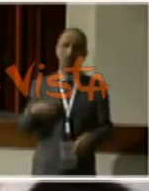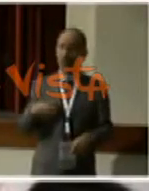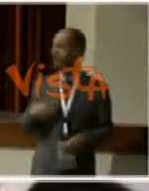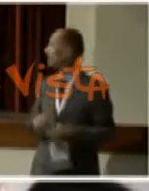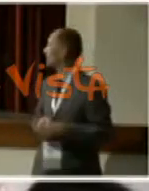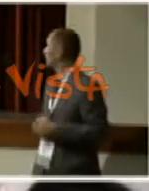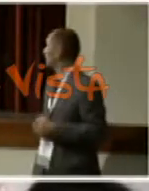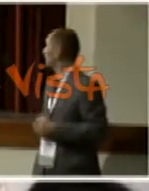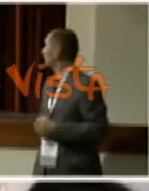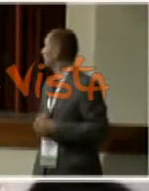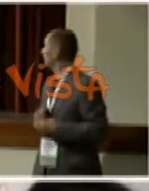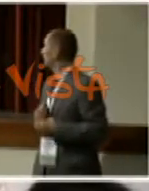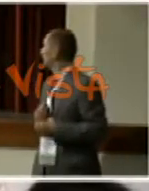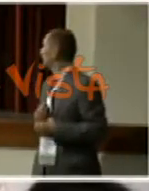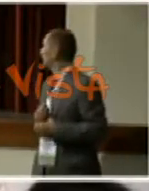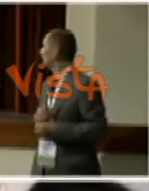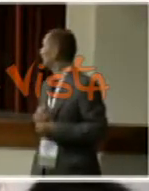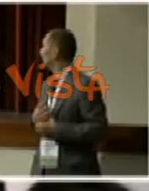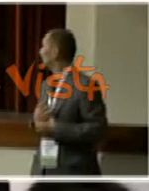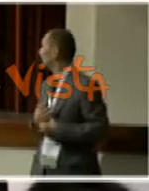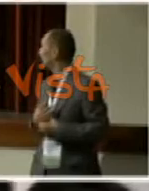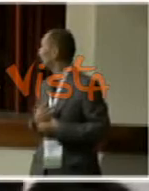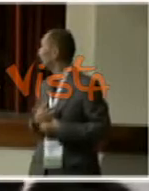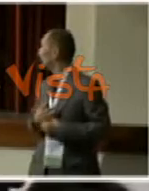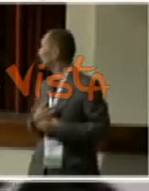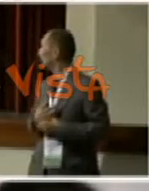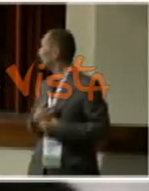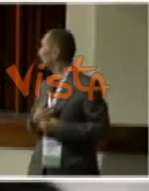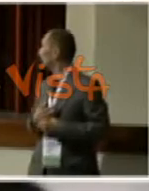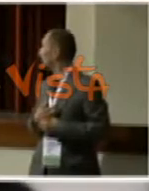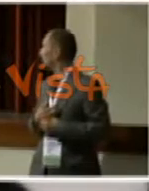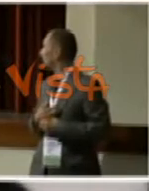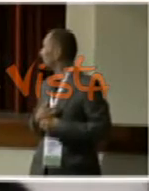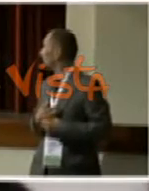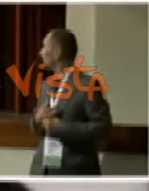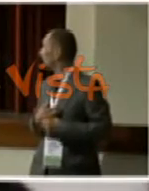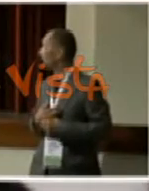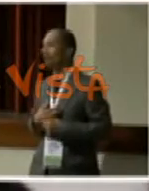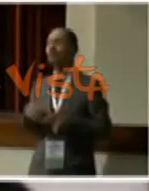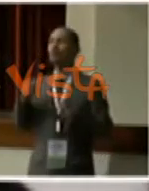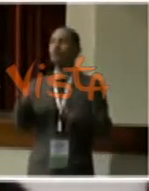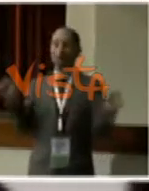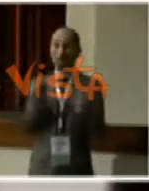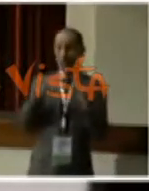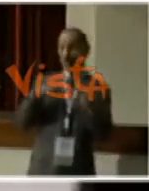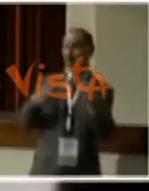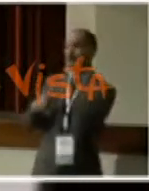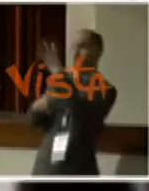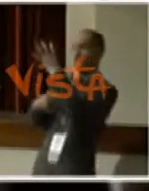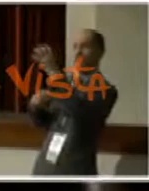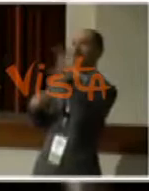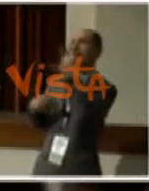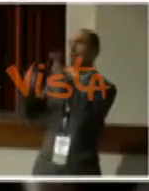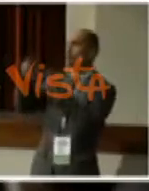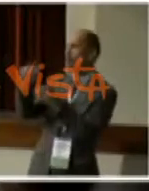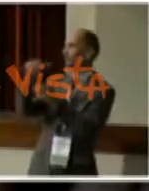vedere il post di Battista se ce l'hai. Non credo si rifiuti di venire fuori. Vabbè, si è impaurito anche il post. Il